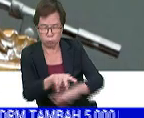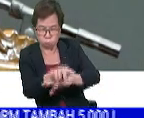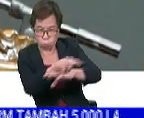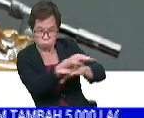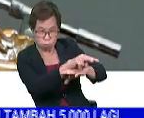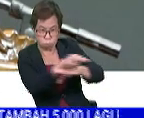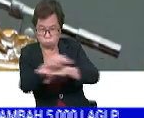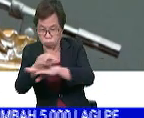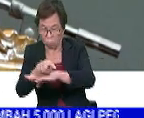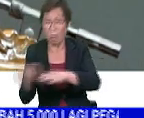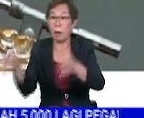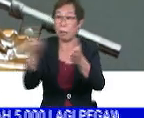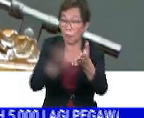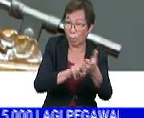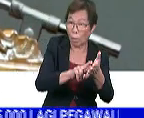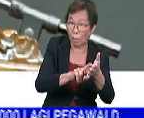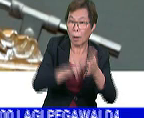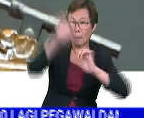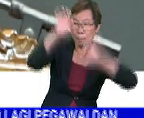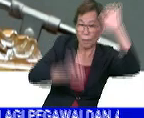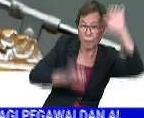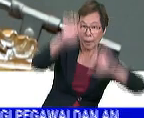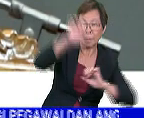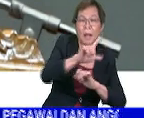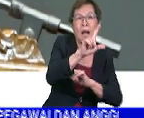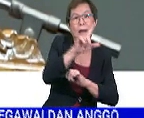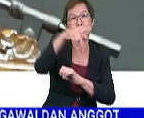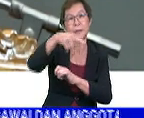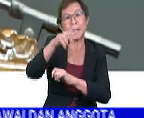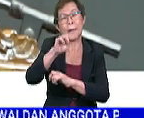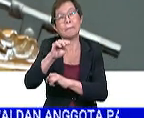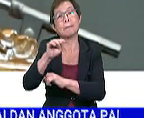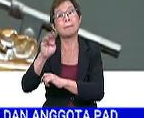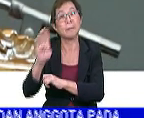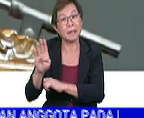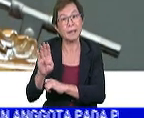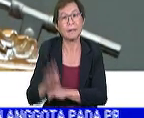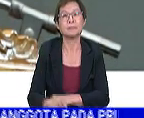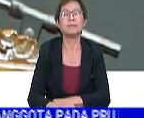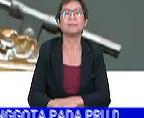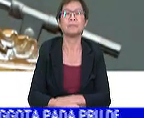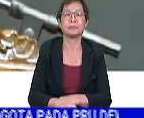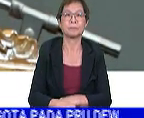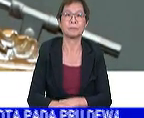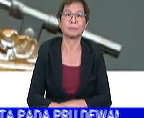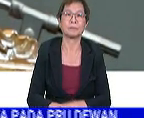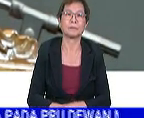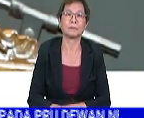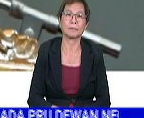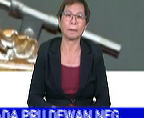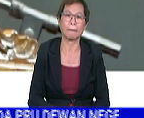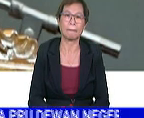melalui laporan penilaian prestasi bulanan ataupun lpnb Majlis pihakasa tempatan Negeri